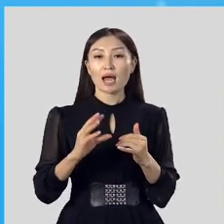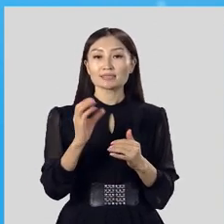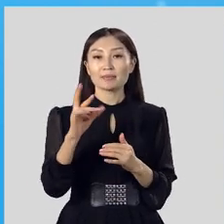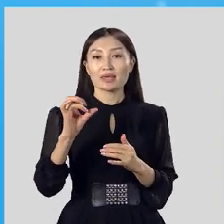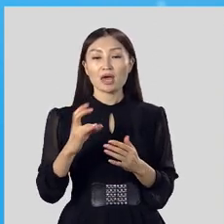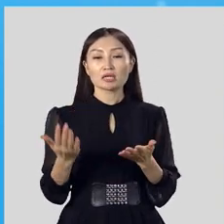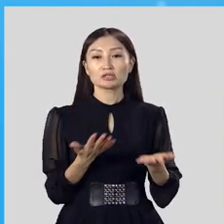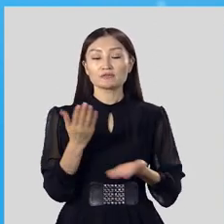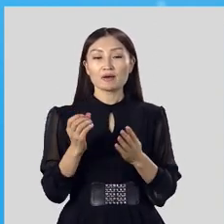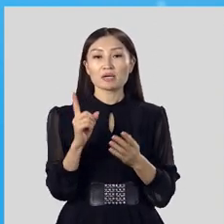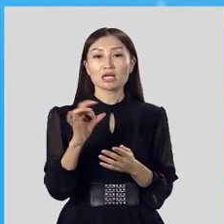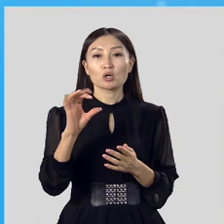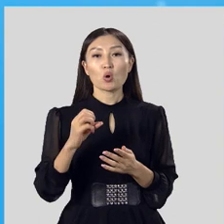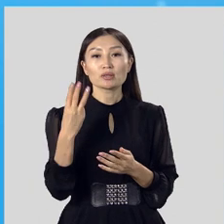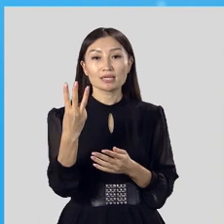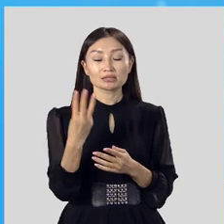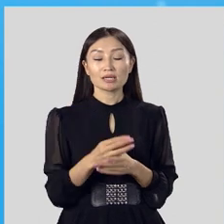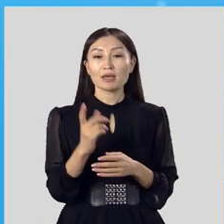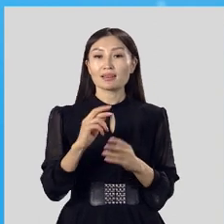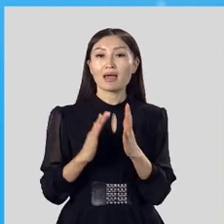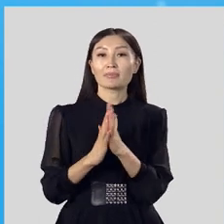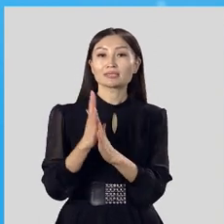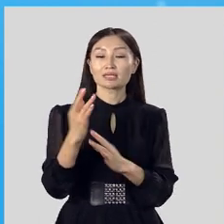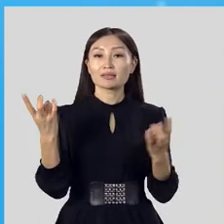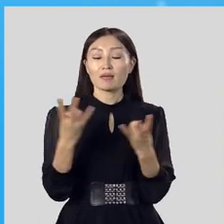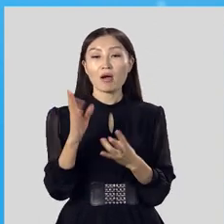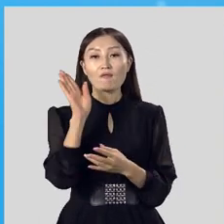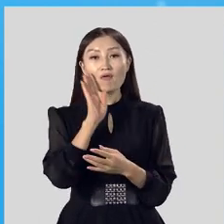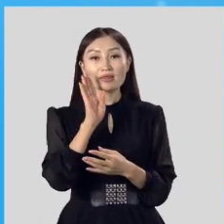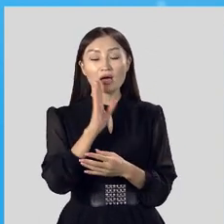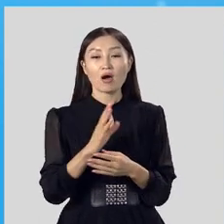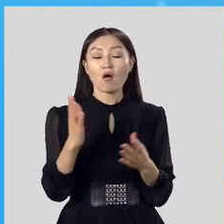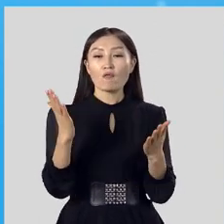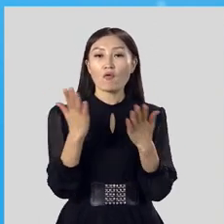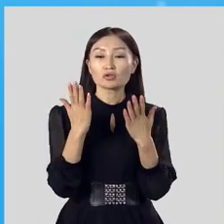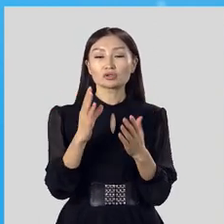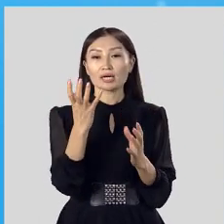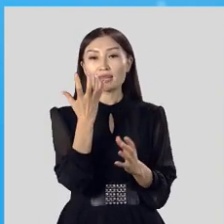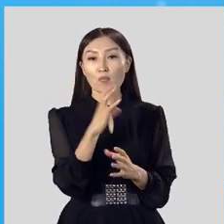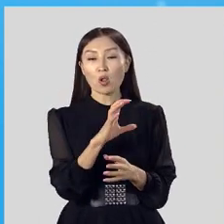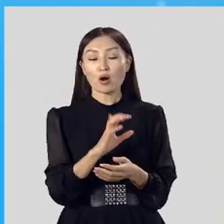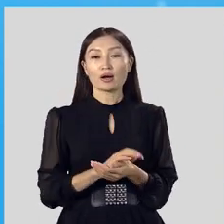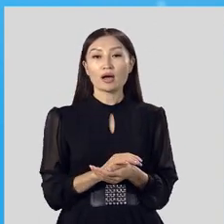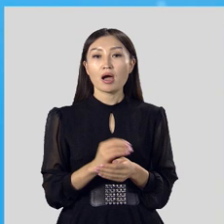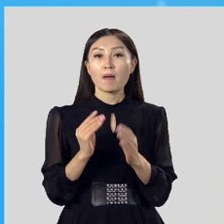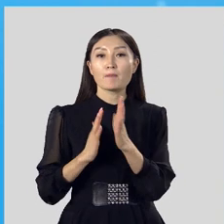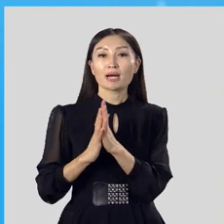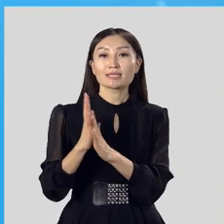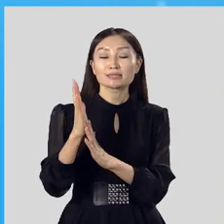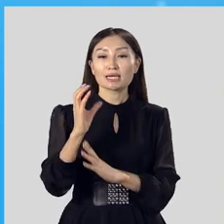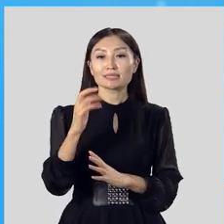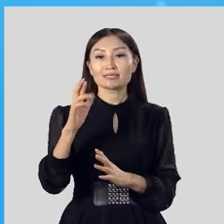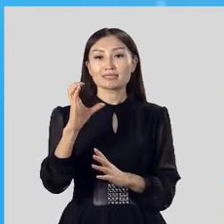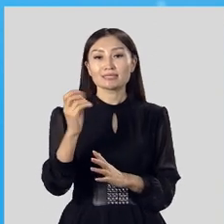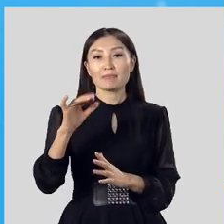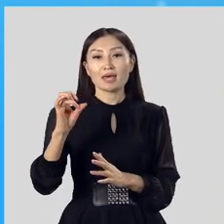зародышем. Для прорастания семян необходимы вода, воздух, тепло. Прорастающие